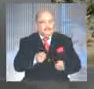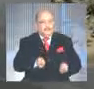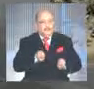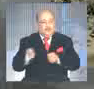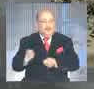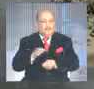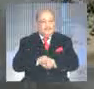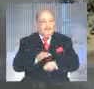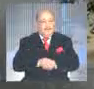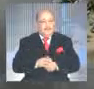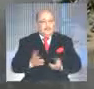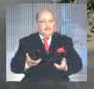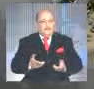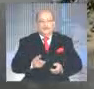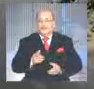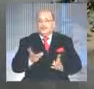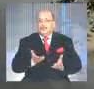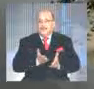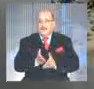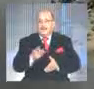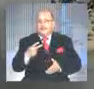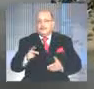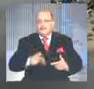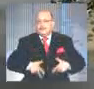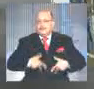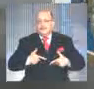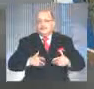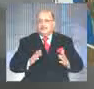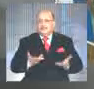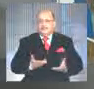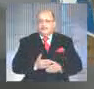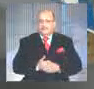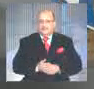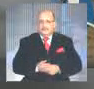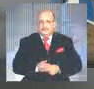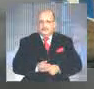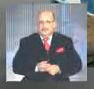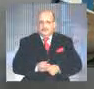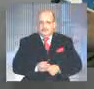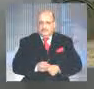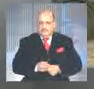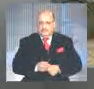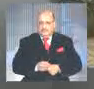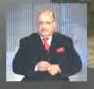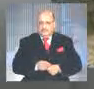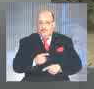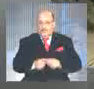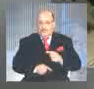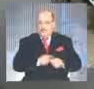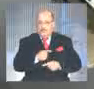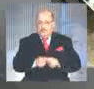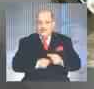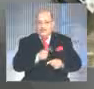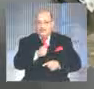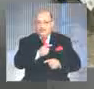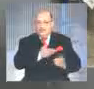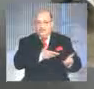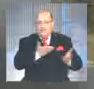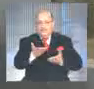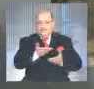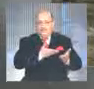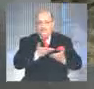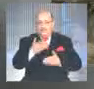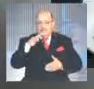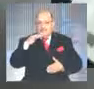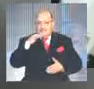تكديس الفضلات المنزلية أمام المصب المراقب للفضلات المنزلية وببعض المصبات العشوائية لتزداد